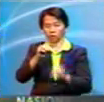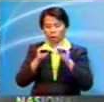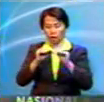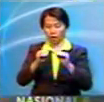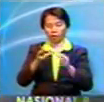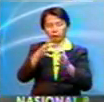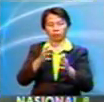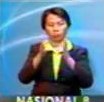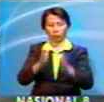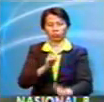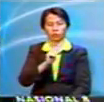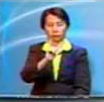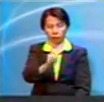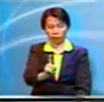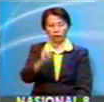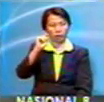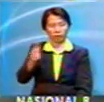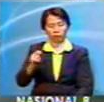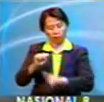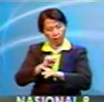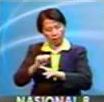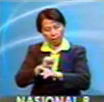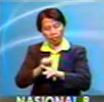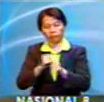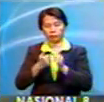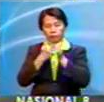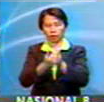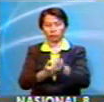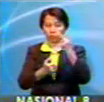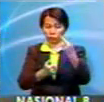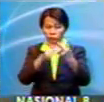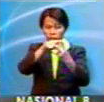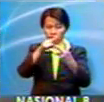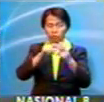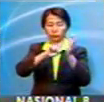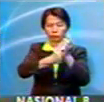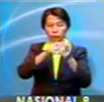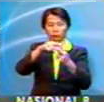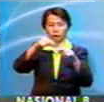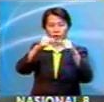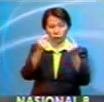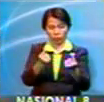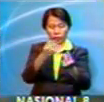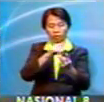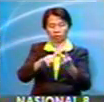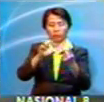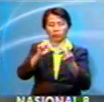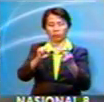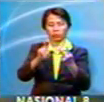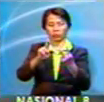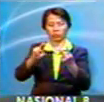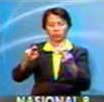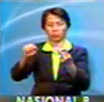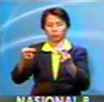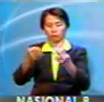ajaran dan penganut agama itu hanya mengamalkannya berdasarkan dua sumber utama iaitu Al-Quran dan Sunnah. Pindaan